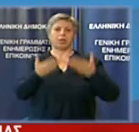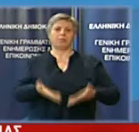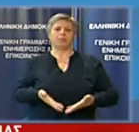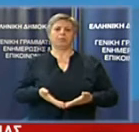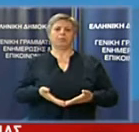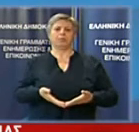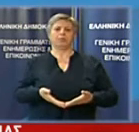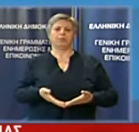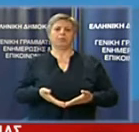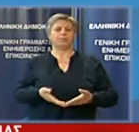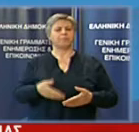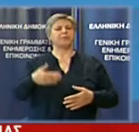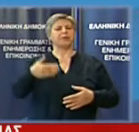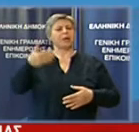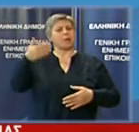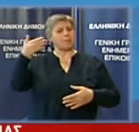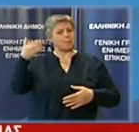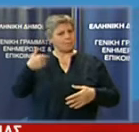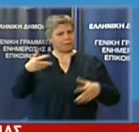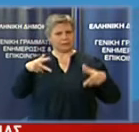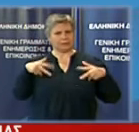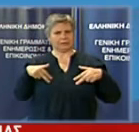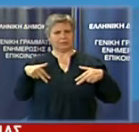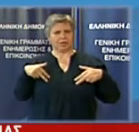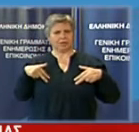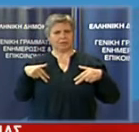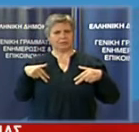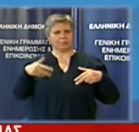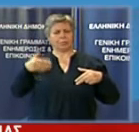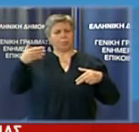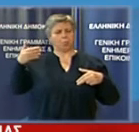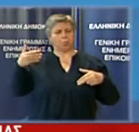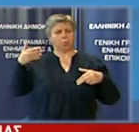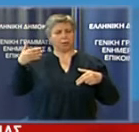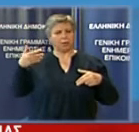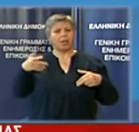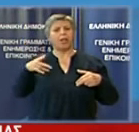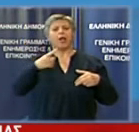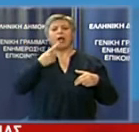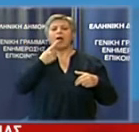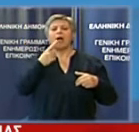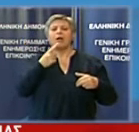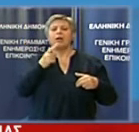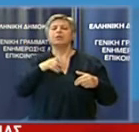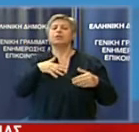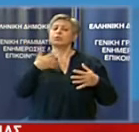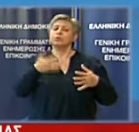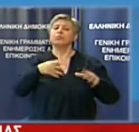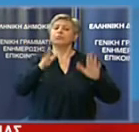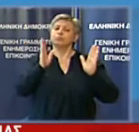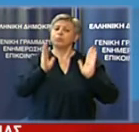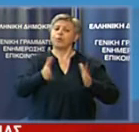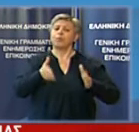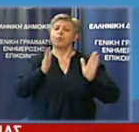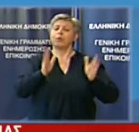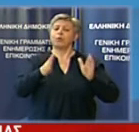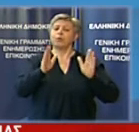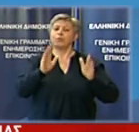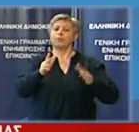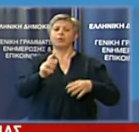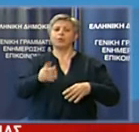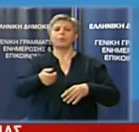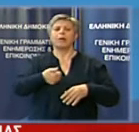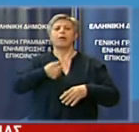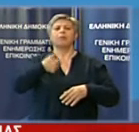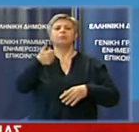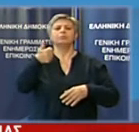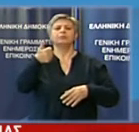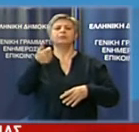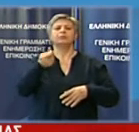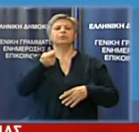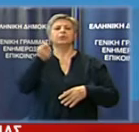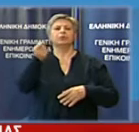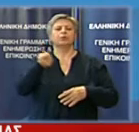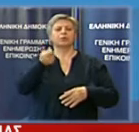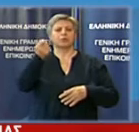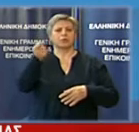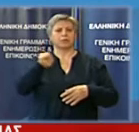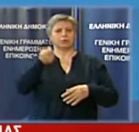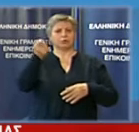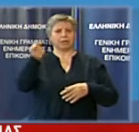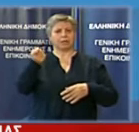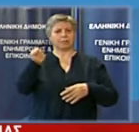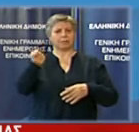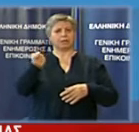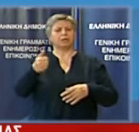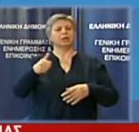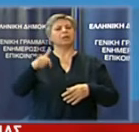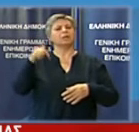υποστήριζε ότι είναι βιώσιμο το χρέος και στηνόταν για ένα success story με κάποια μέτρα που ενδιάμεσα περνόταν